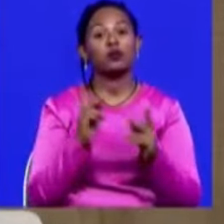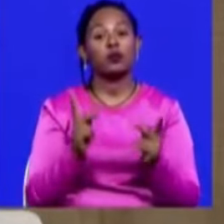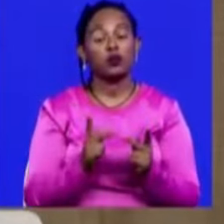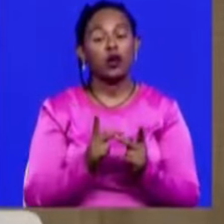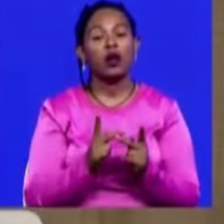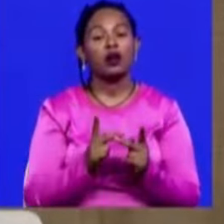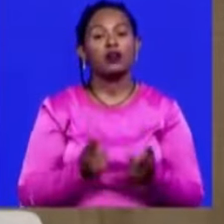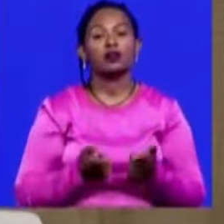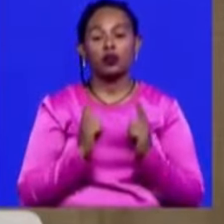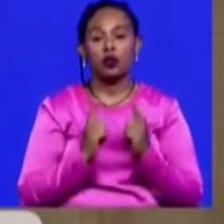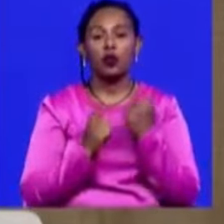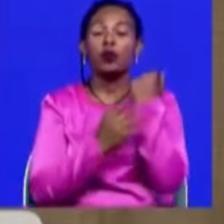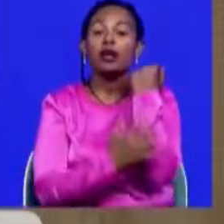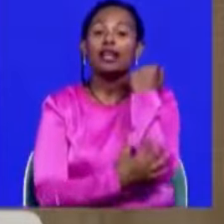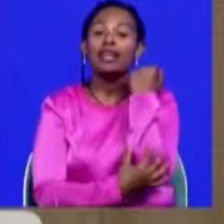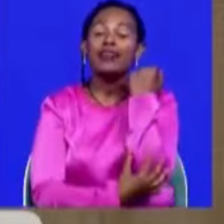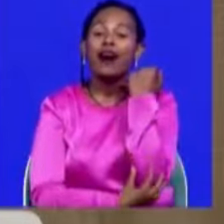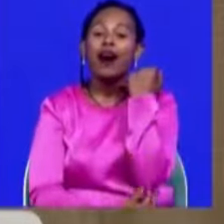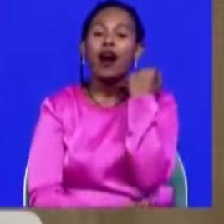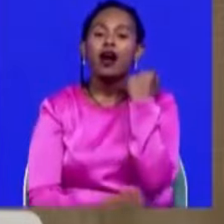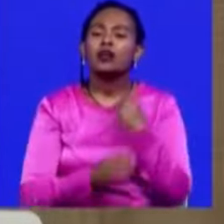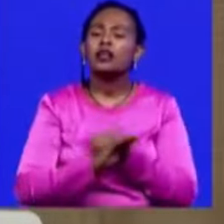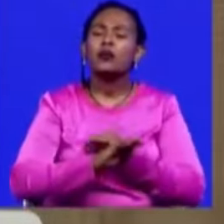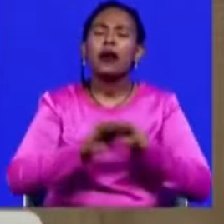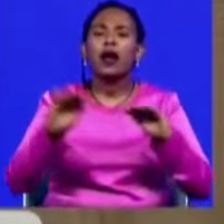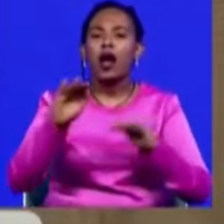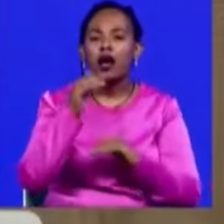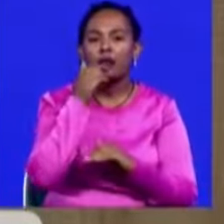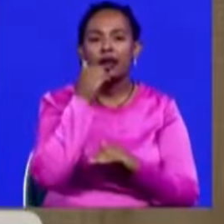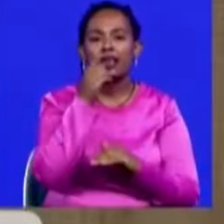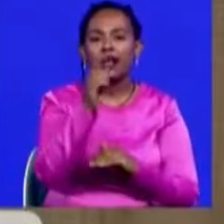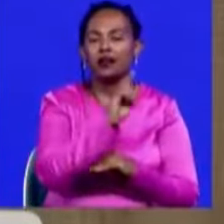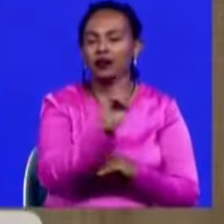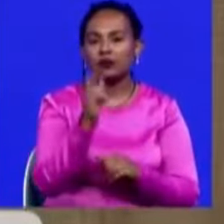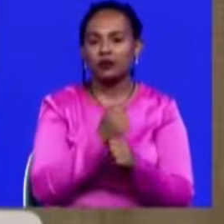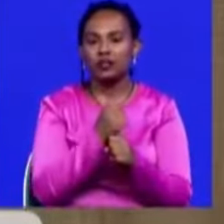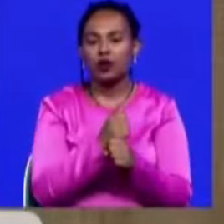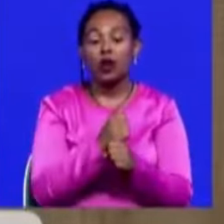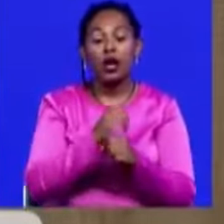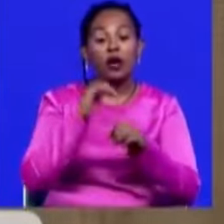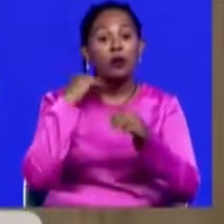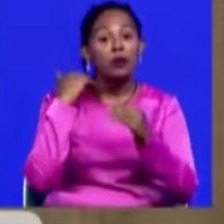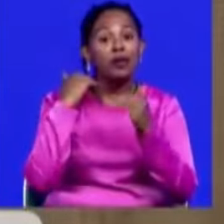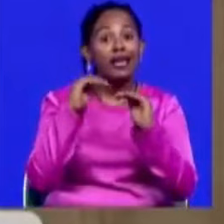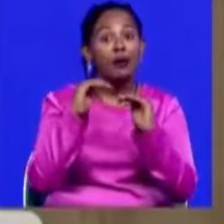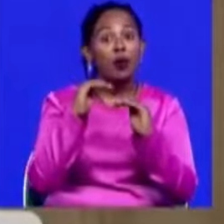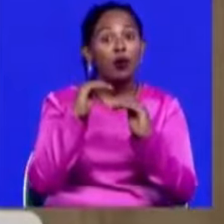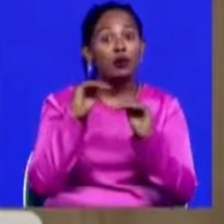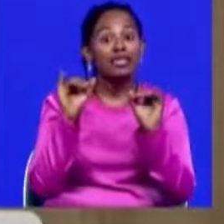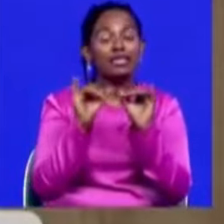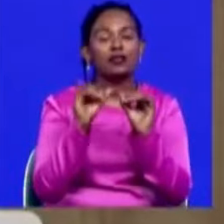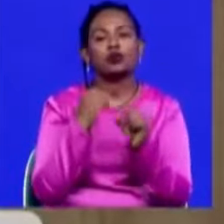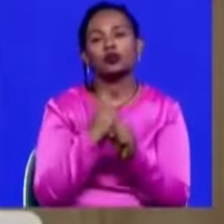እንዳያጣ ለድሃ ይበቃሃል ብለን አይደለም የምንሰራው፣ በሚገባው ልክ ነው የምንሰራው።